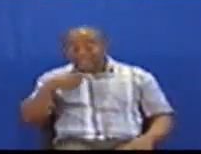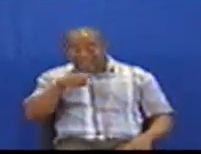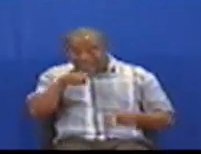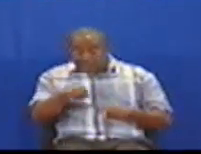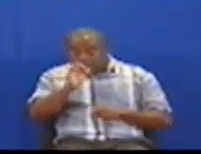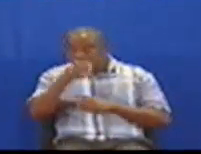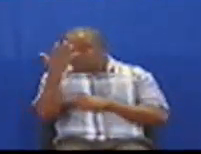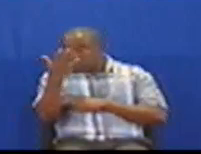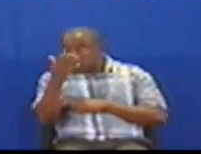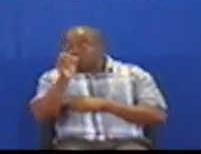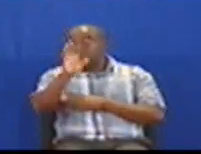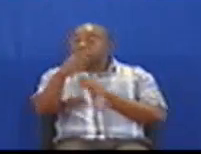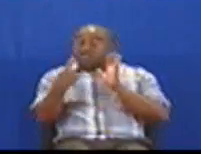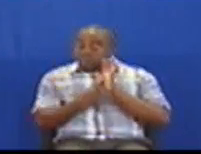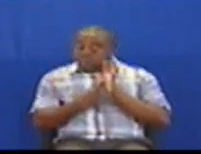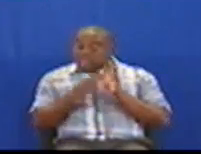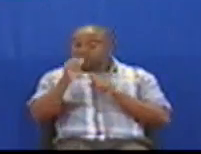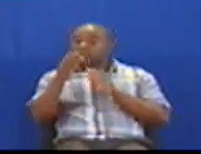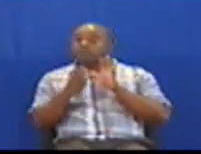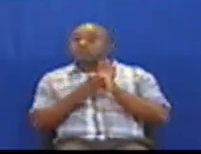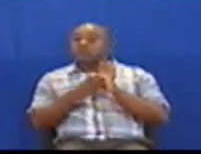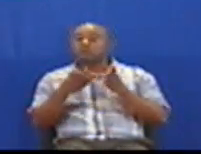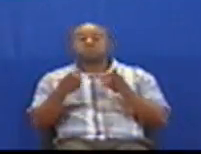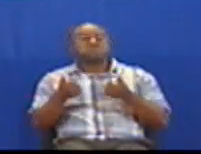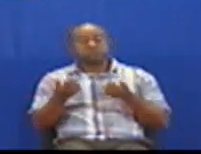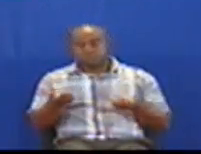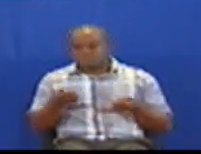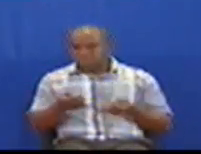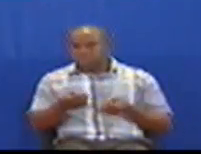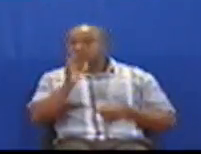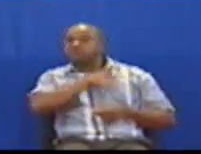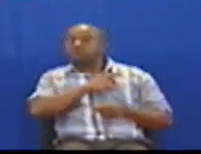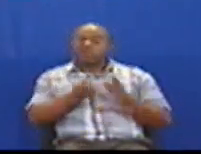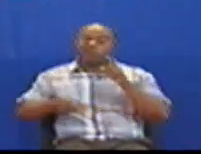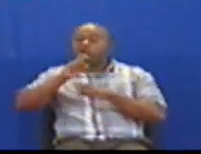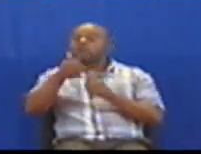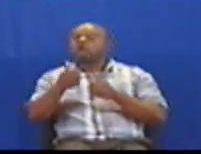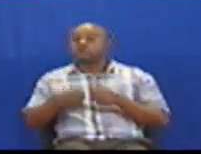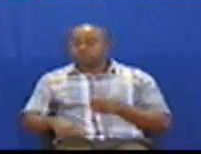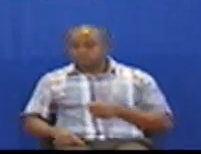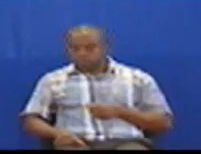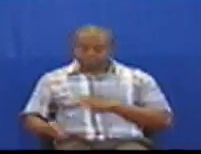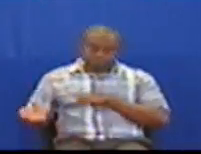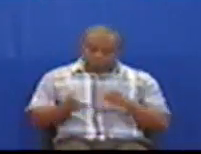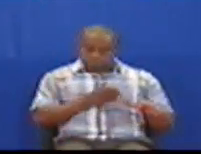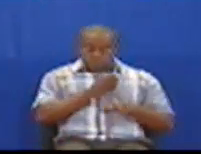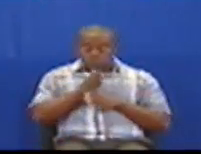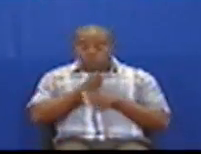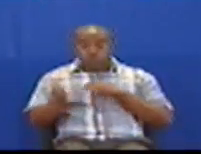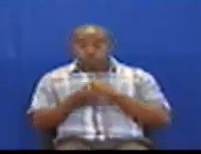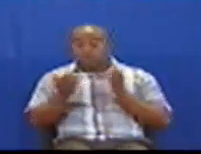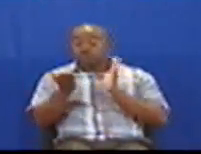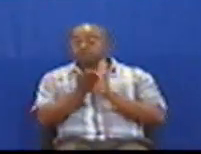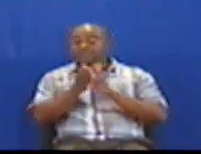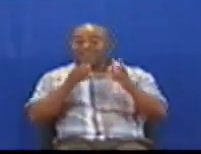wana miaka sita, wana miaka nane hawajapanda daraja. Naibu Spika, swala lingine ni swala la shule za kata.